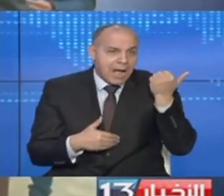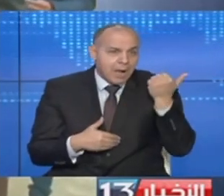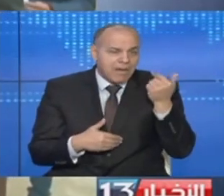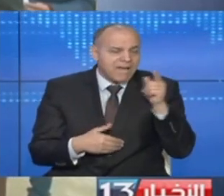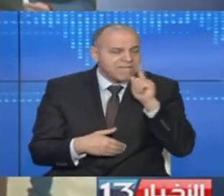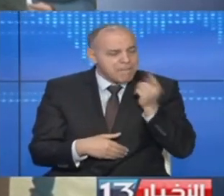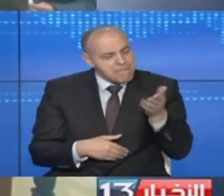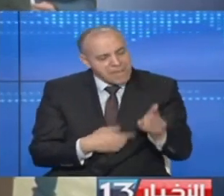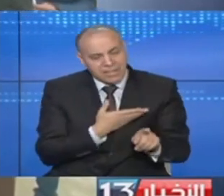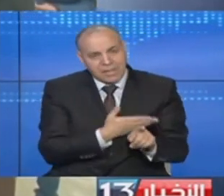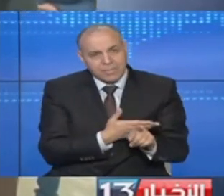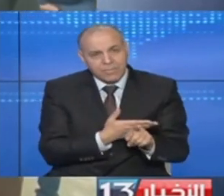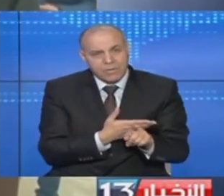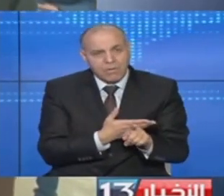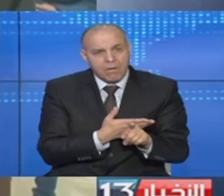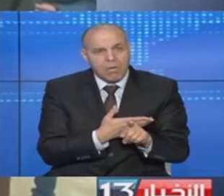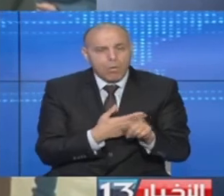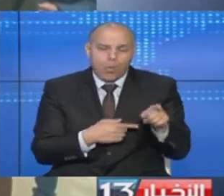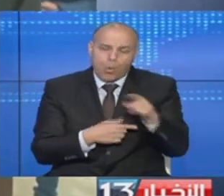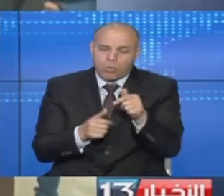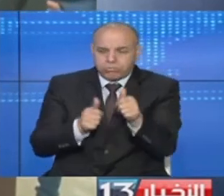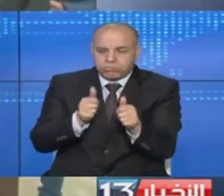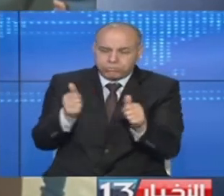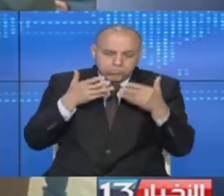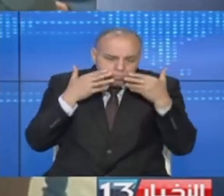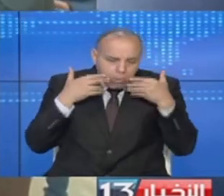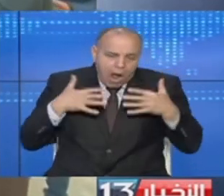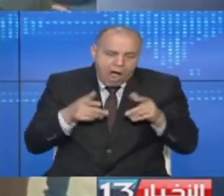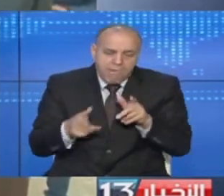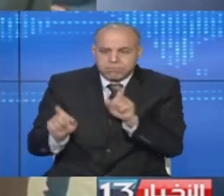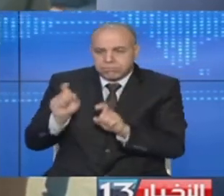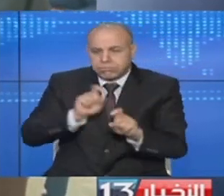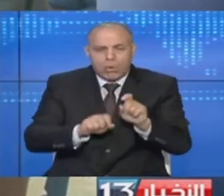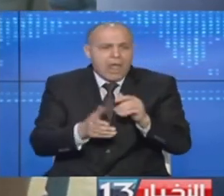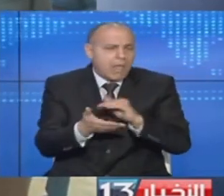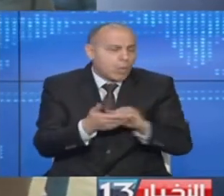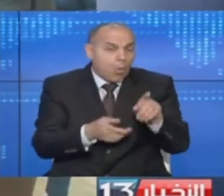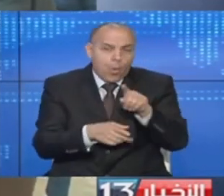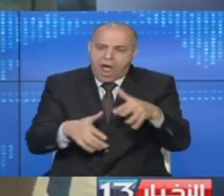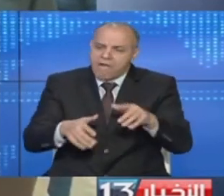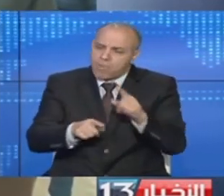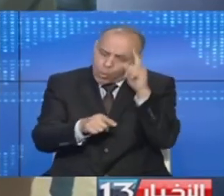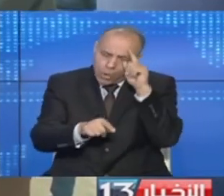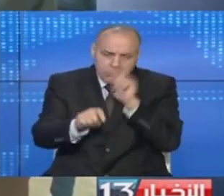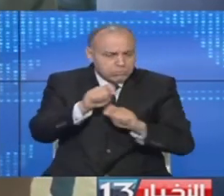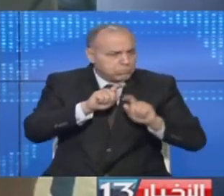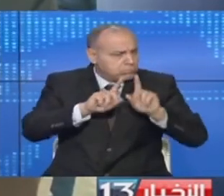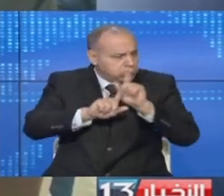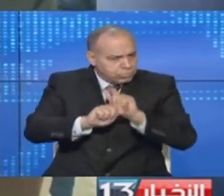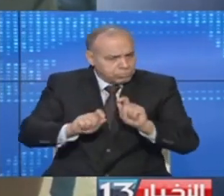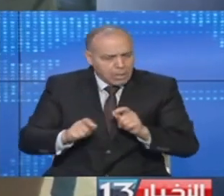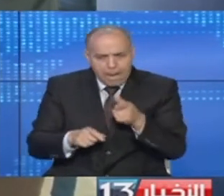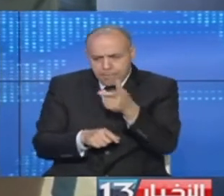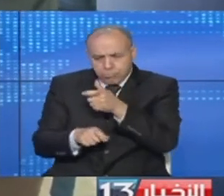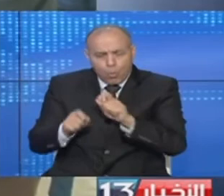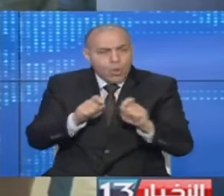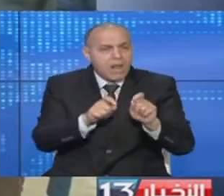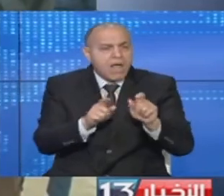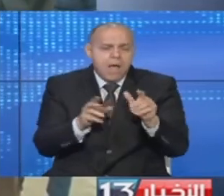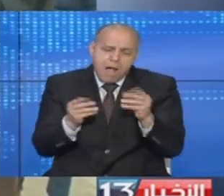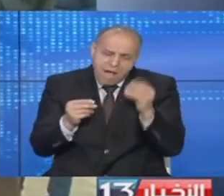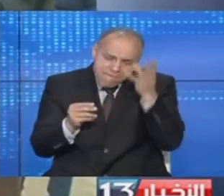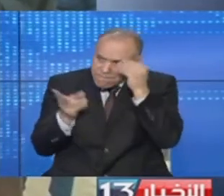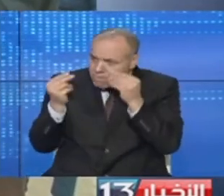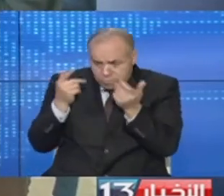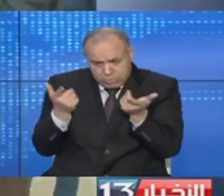الله يرحمها، ولد فما تباعد ونسبة فيت وتعقيم، حتى من اللي دارة ولد ما تدخل إلا ما تعقم، صحيح مش برشا